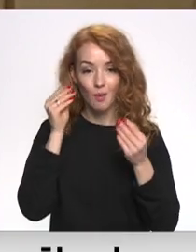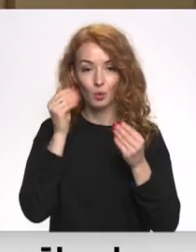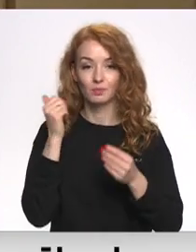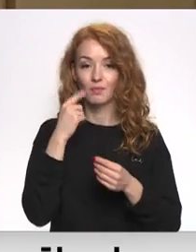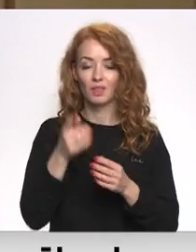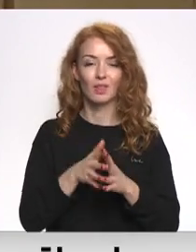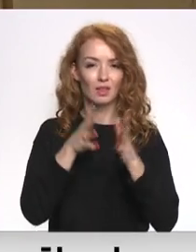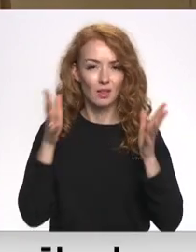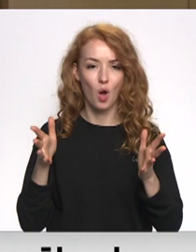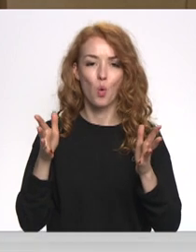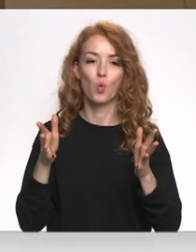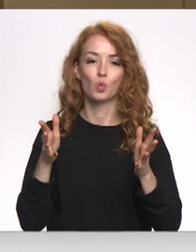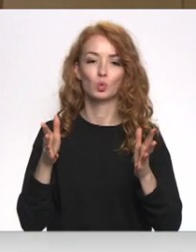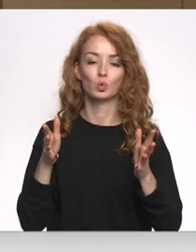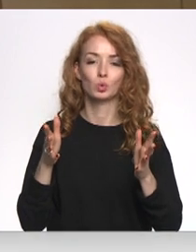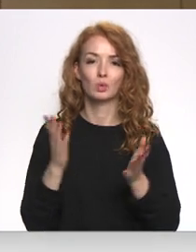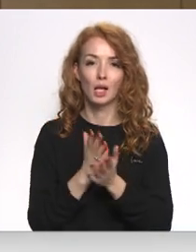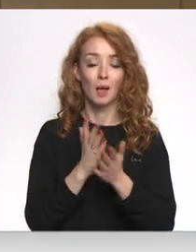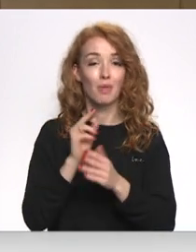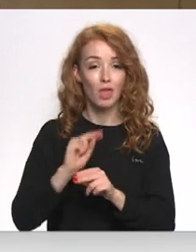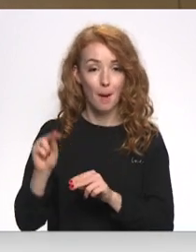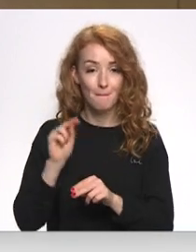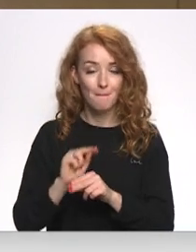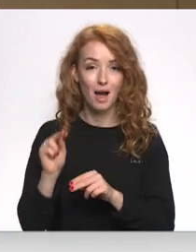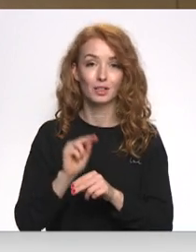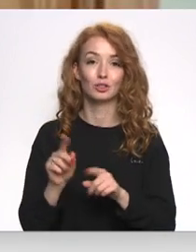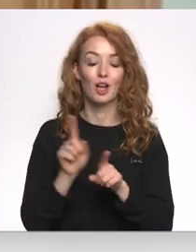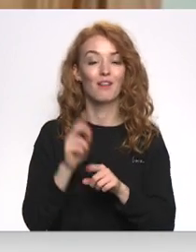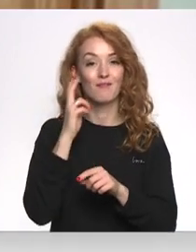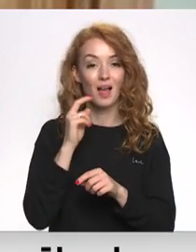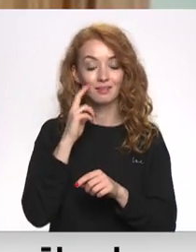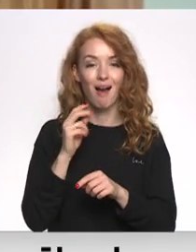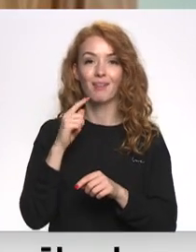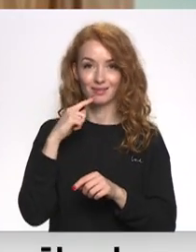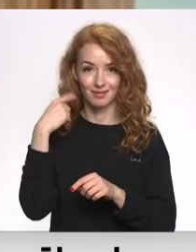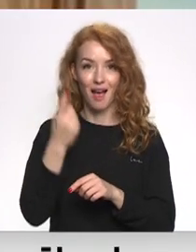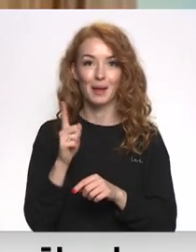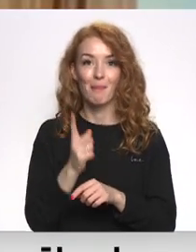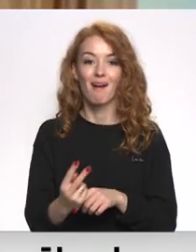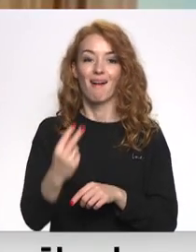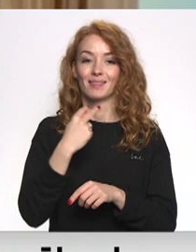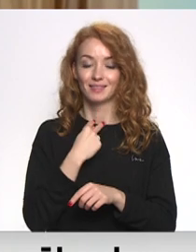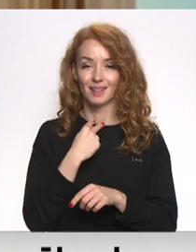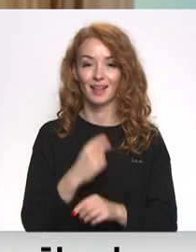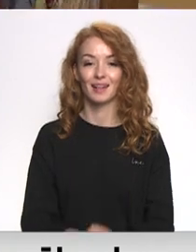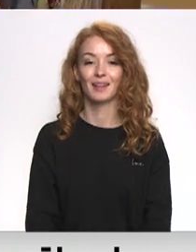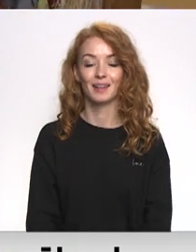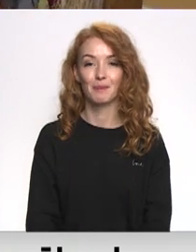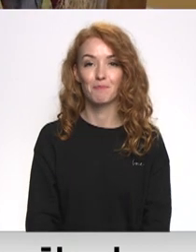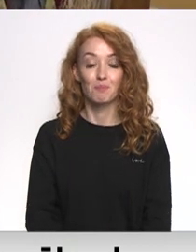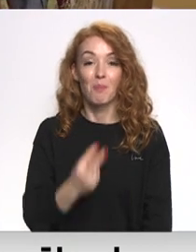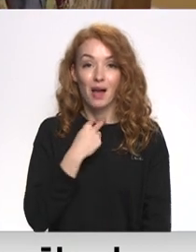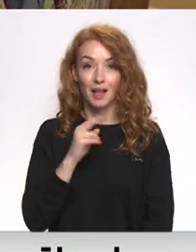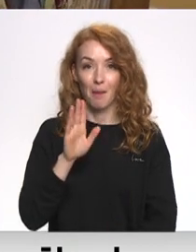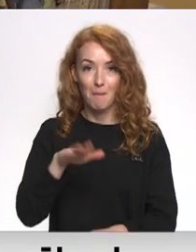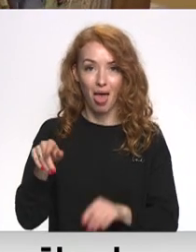ļoti daudz ko esam jau iemācījušies, kur arī vecāki saka, kad ir pārsteigti par to, ka viņi to